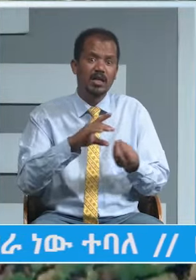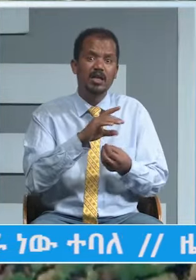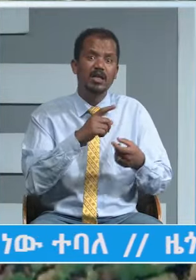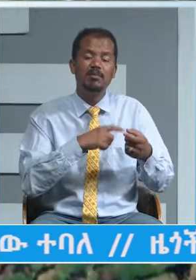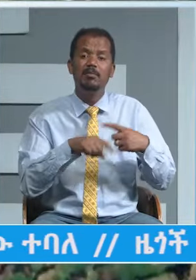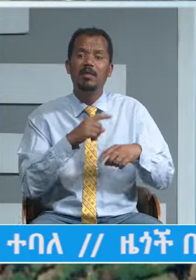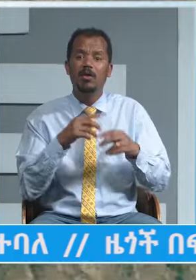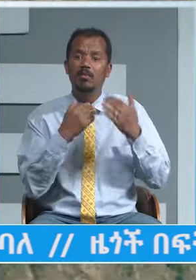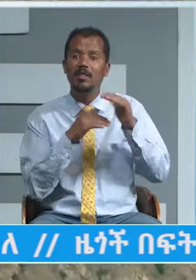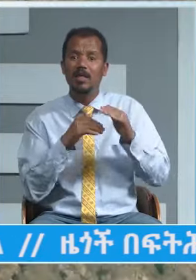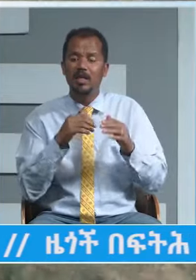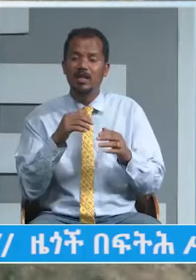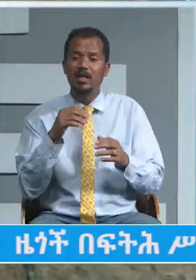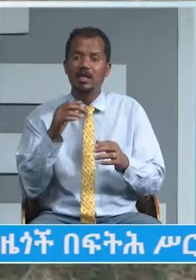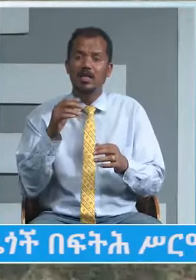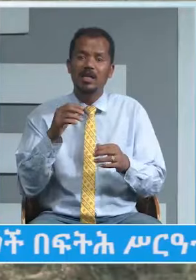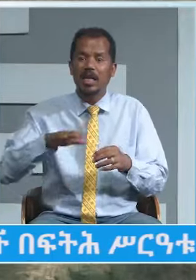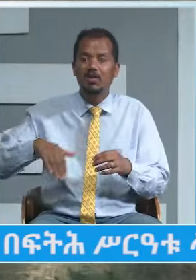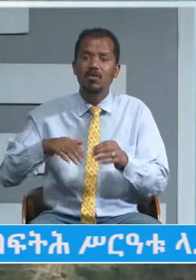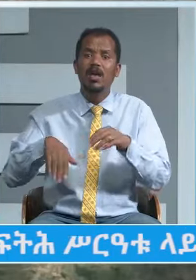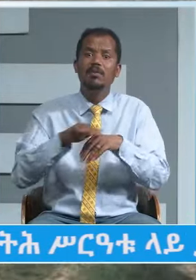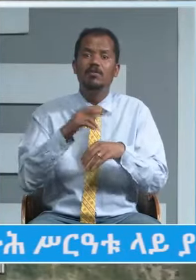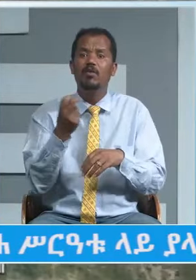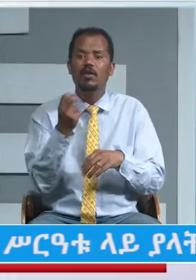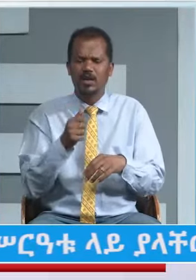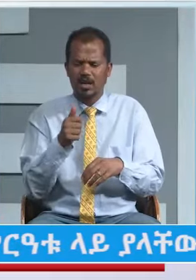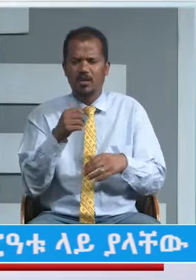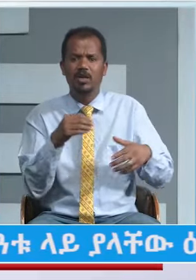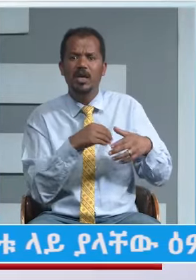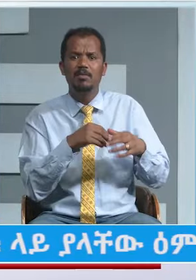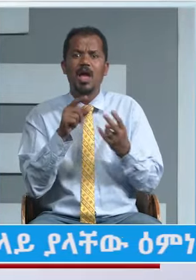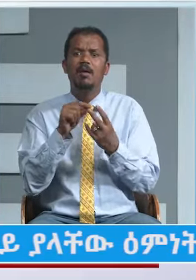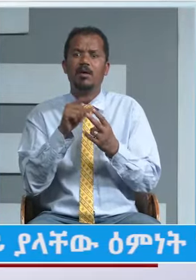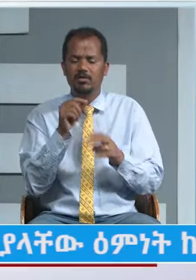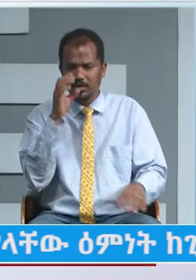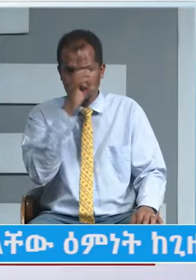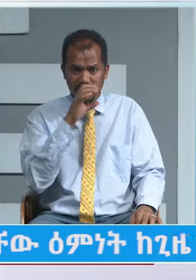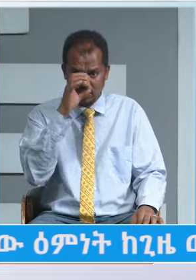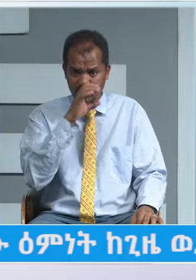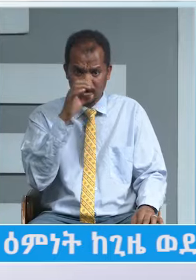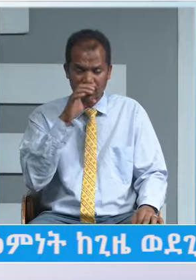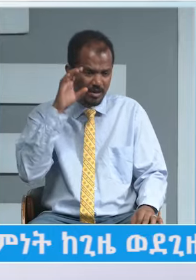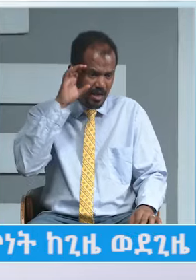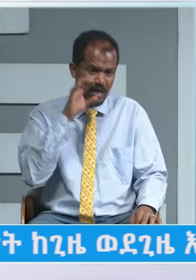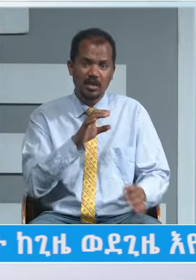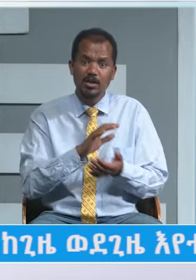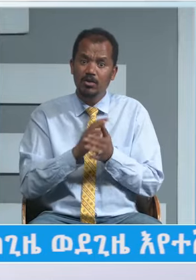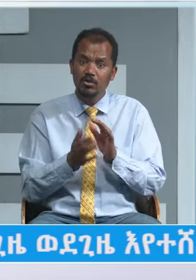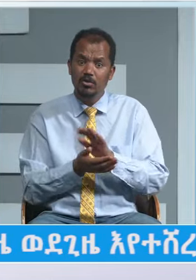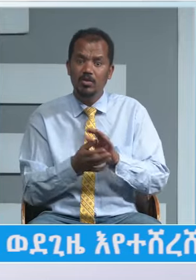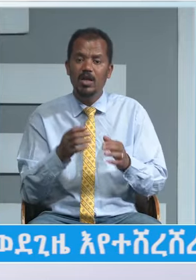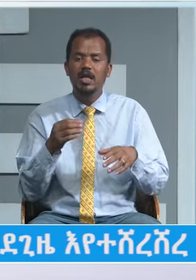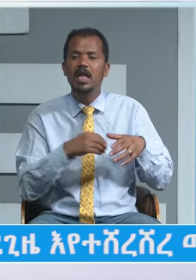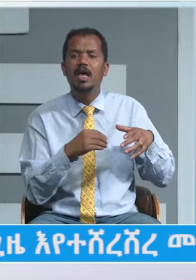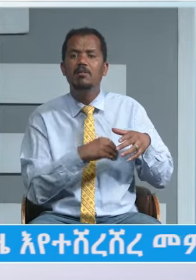ከክልል የሚደጉመ መጠን 40% መሆኑና ቀሪው ለመሸፈን ወረዳው የራሱ የገቢ አማራጮችን እንዲፈልግ ያስገደደ